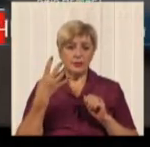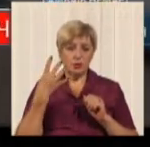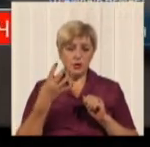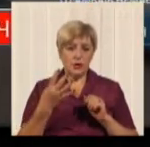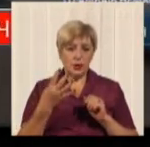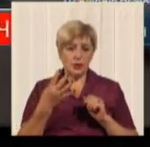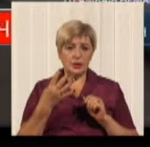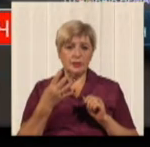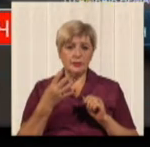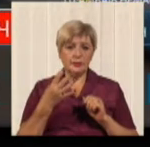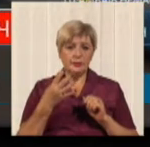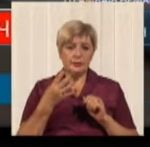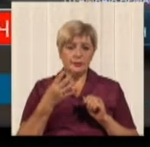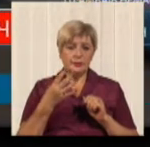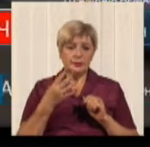4.